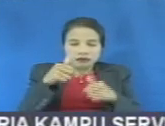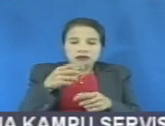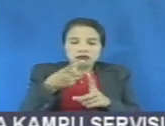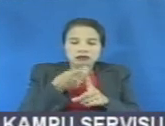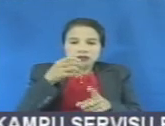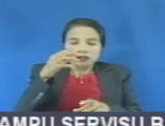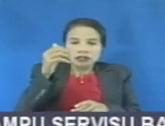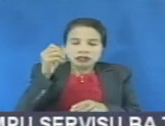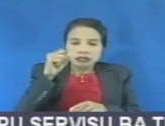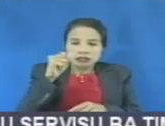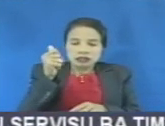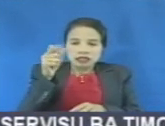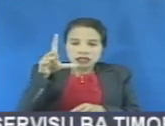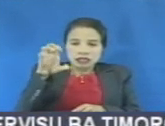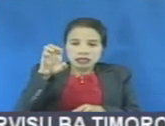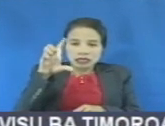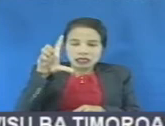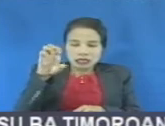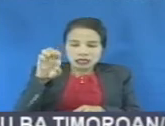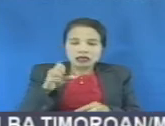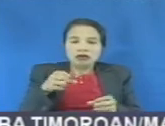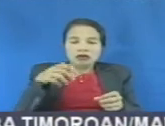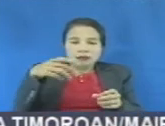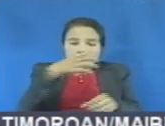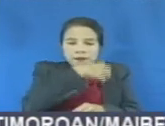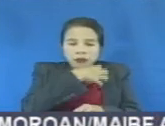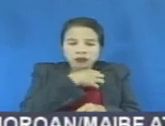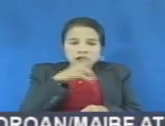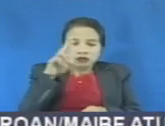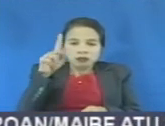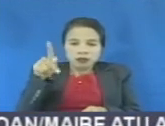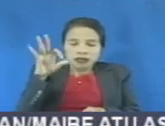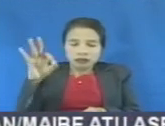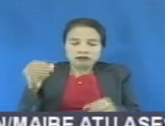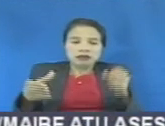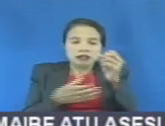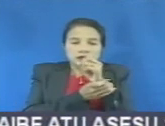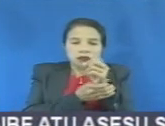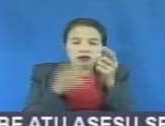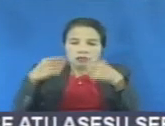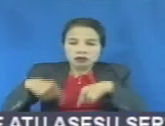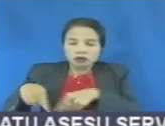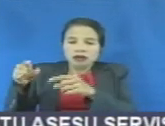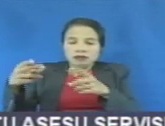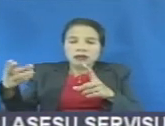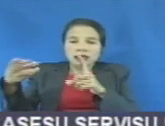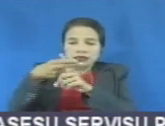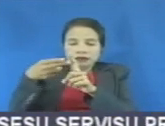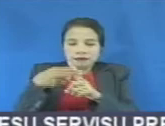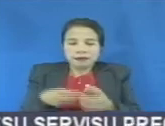UPF sira kaptura no lori ba submete iha karantina iha suai. Sidadau